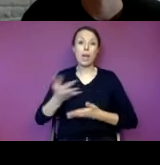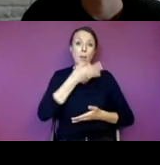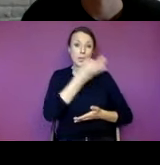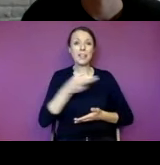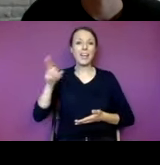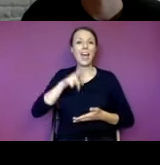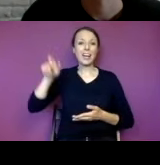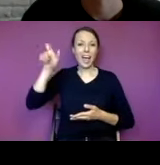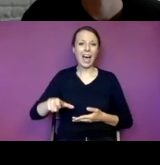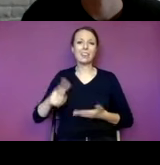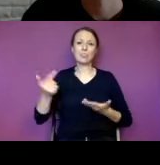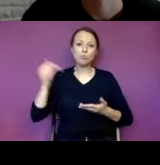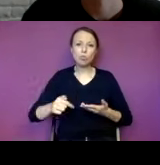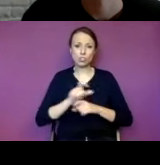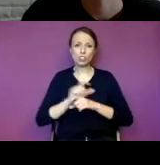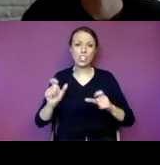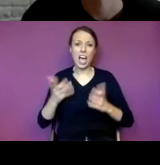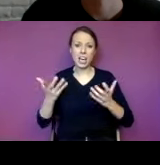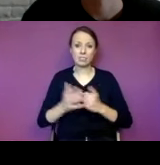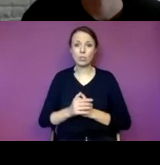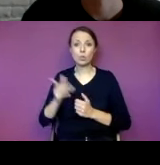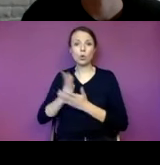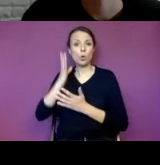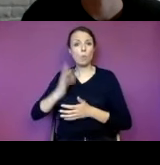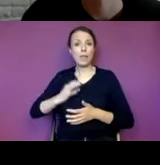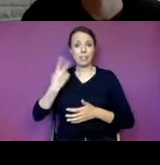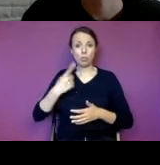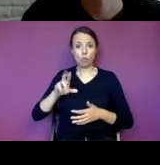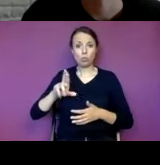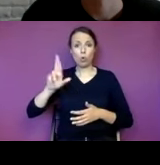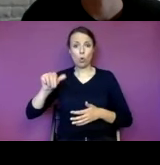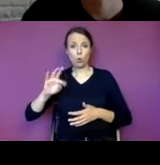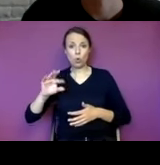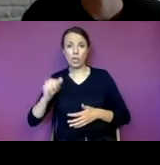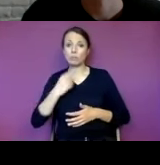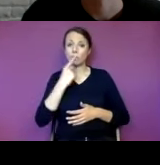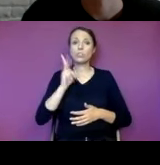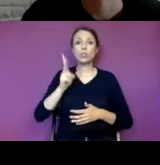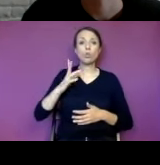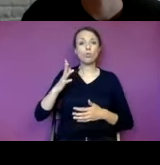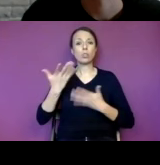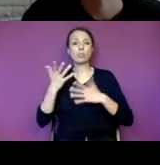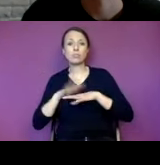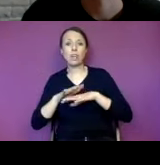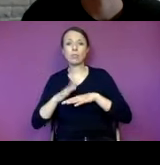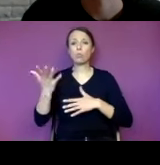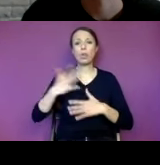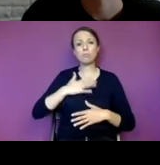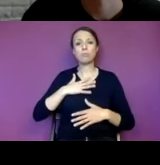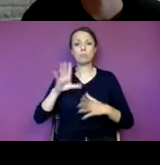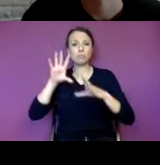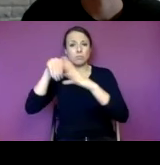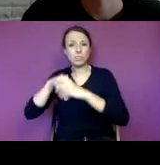tutaj Ruta powiedziała, ci mieszkańcy, którzy traktują tą wieś jako sypialnię, często nie mają tego, prawda, tego czasu. I dopiero się